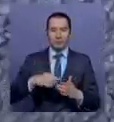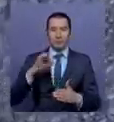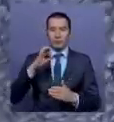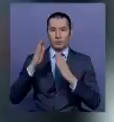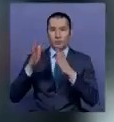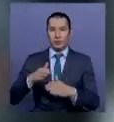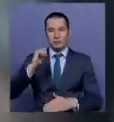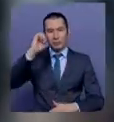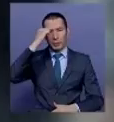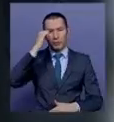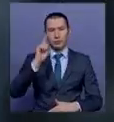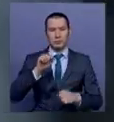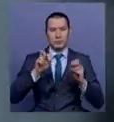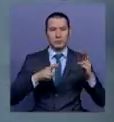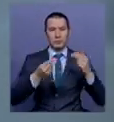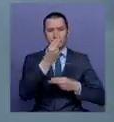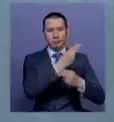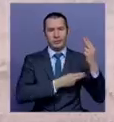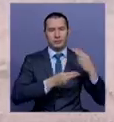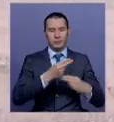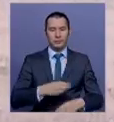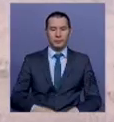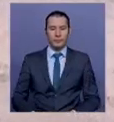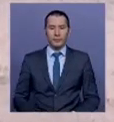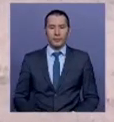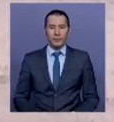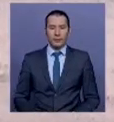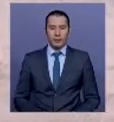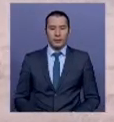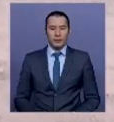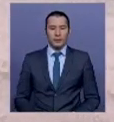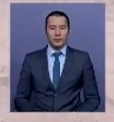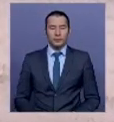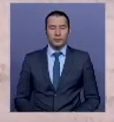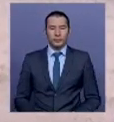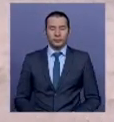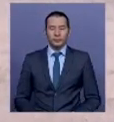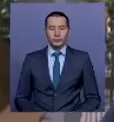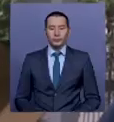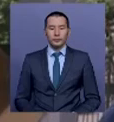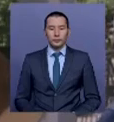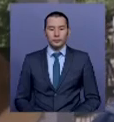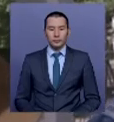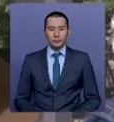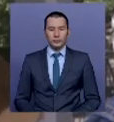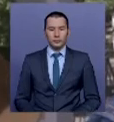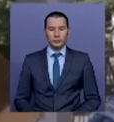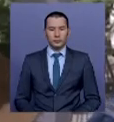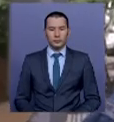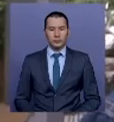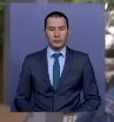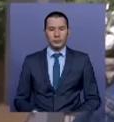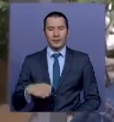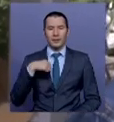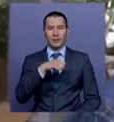бейнеленген ерекше мұралдар сызылған еді. Керек, конечно, кейін ұрпаққа өте жақсы ғой, көрі көгілген еткен. Самое главное, конечно, это наши